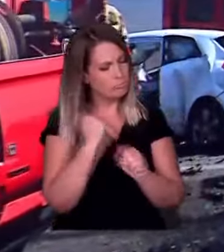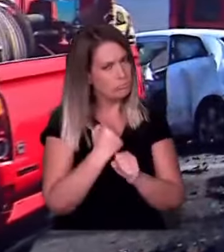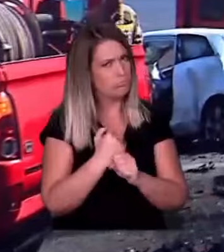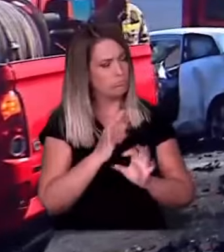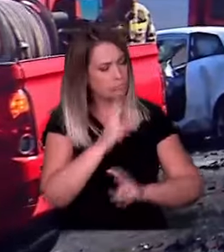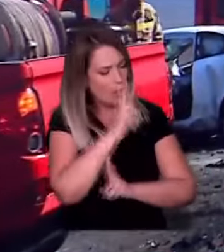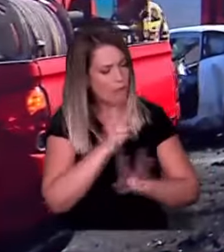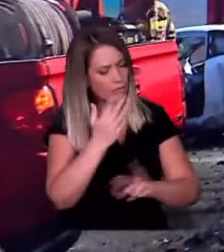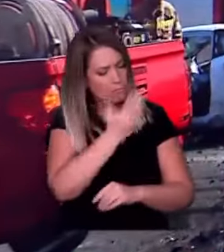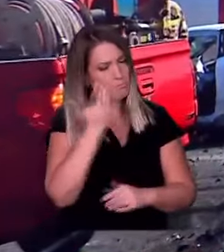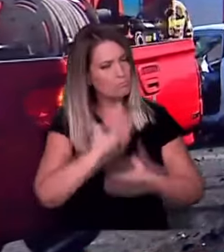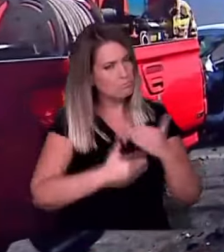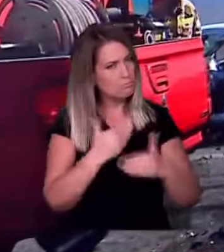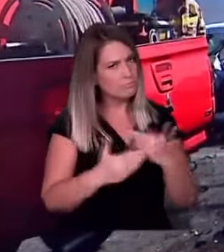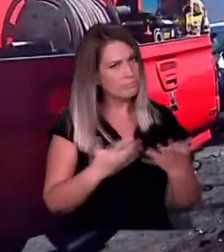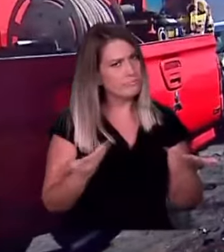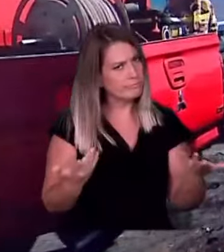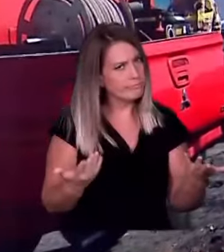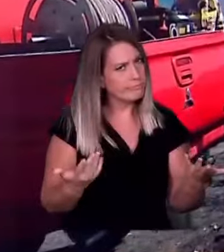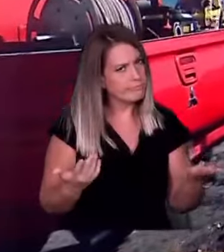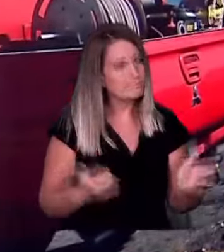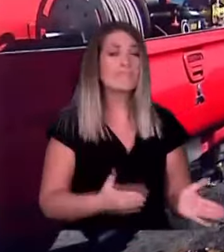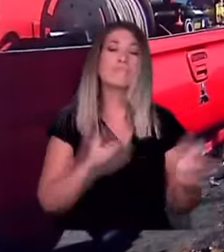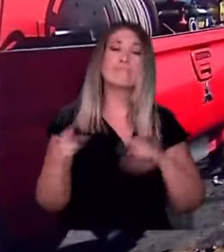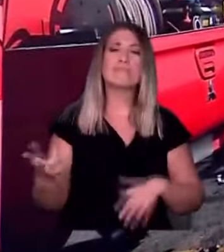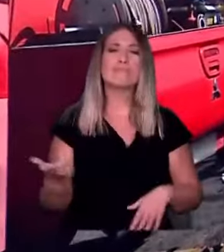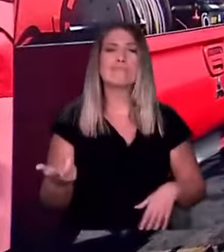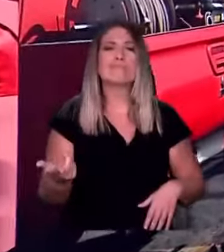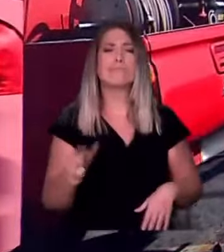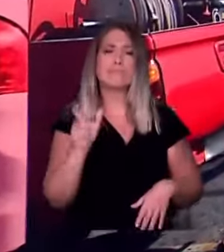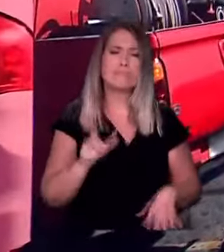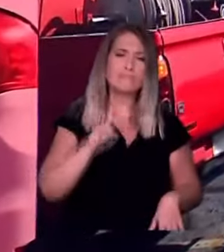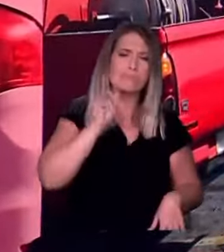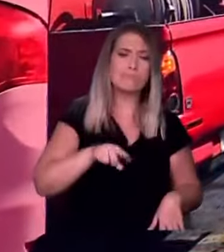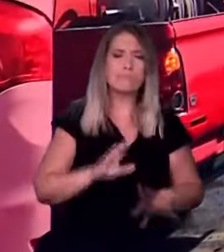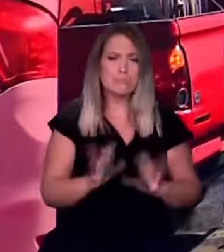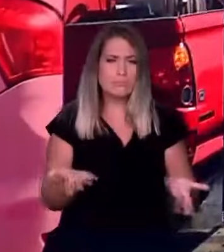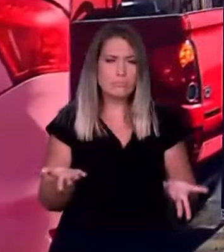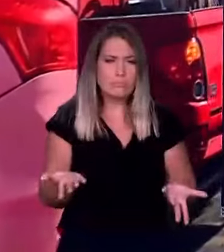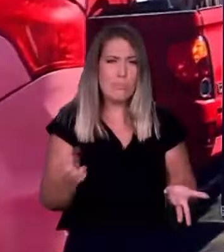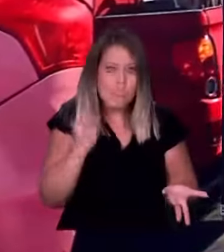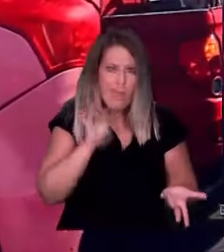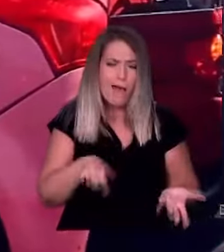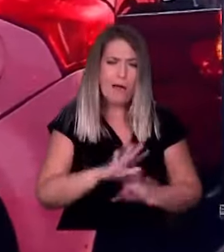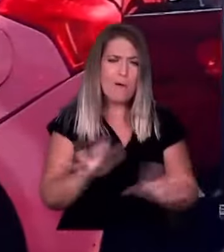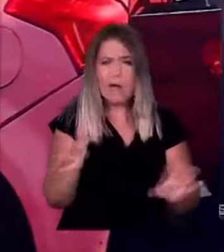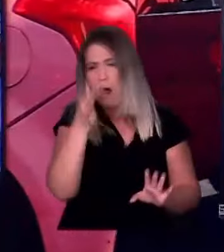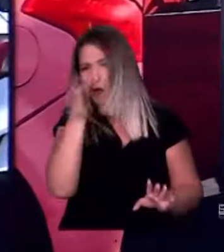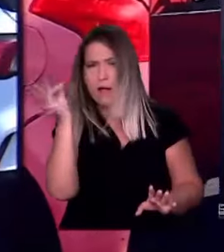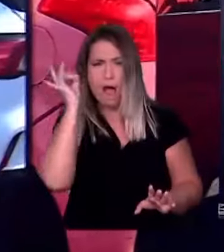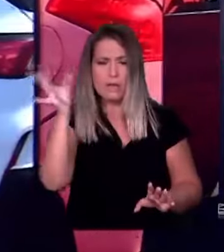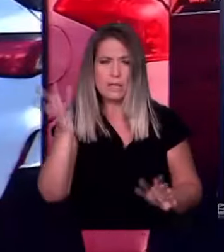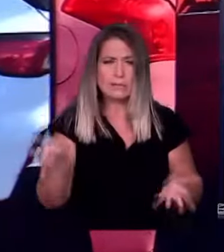υφίστανται και ρατσισμό. Υπάρχουν όμως και κάποια άλλη παραβατικά στοιχεία τα οποία